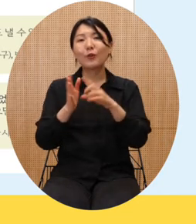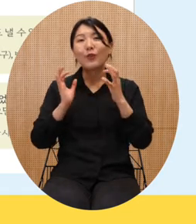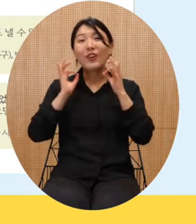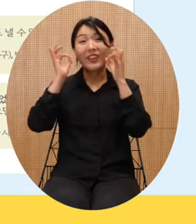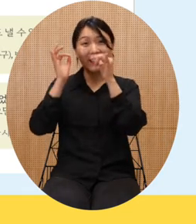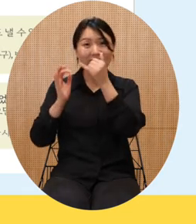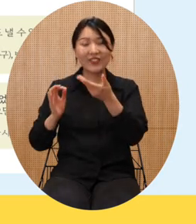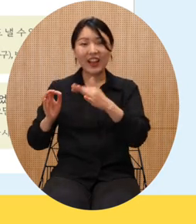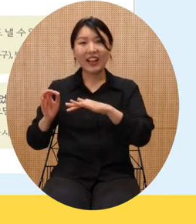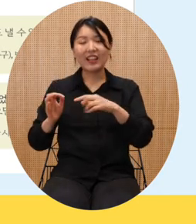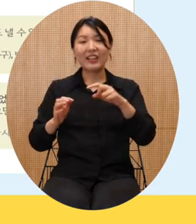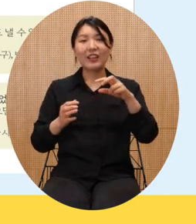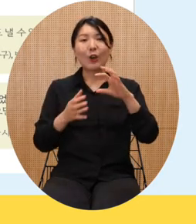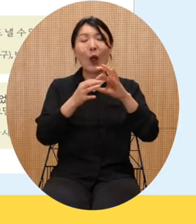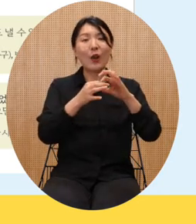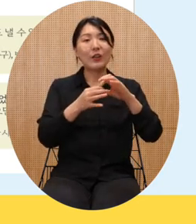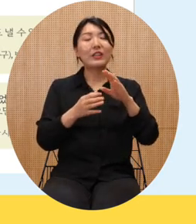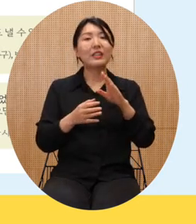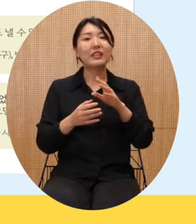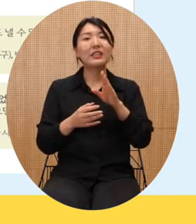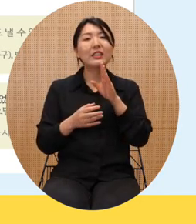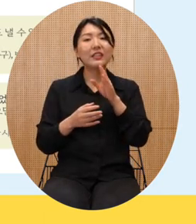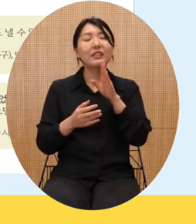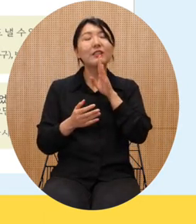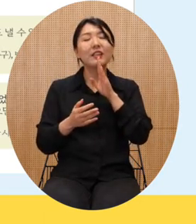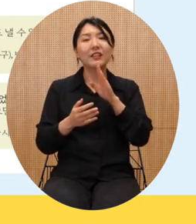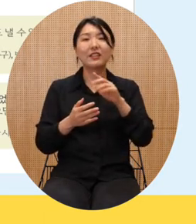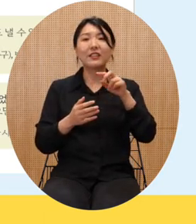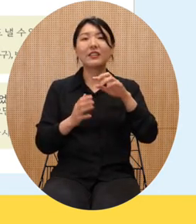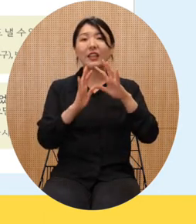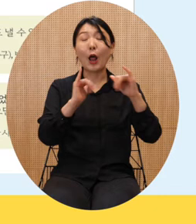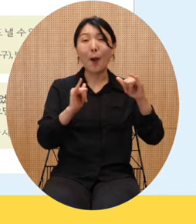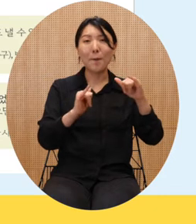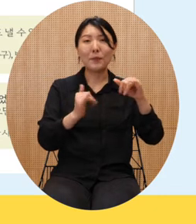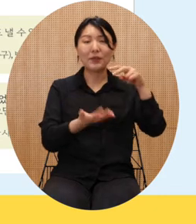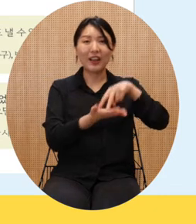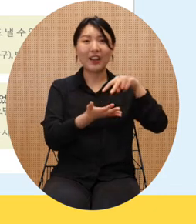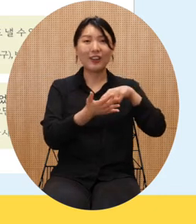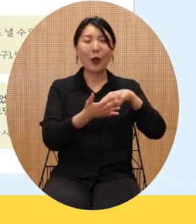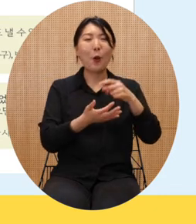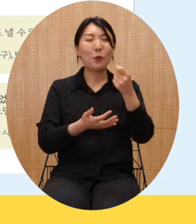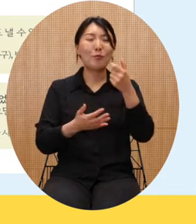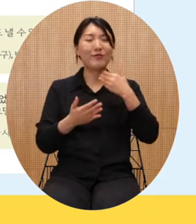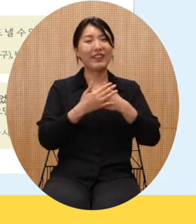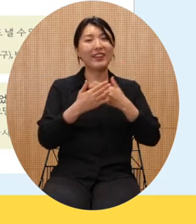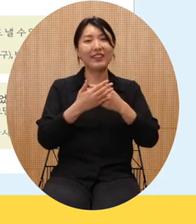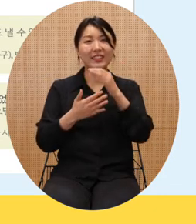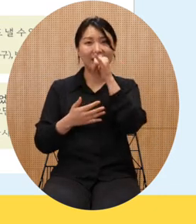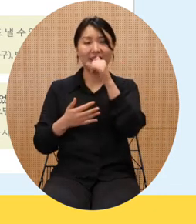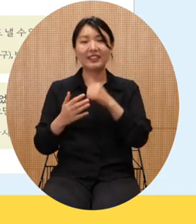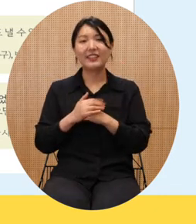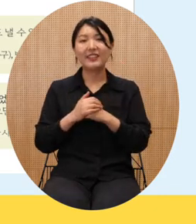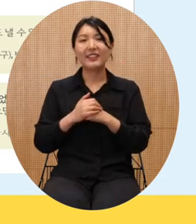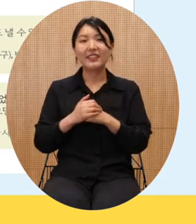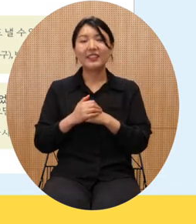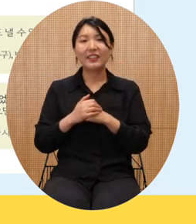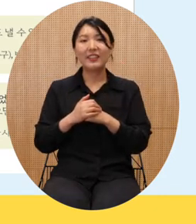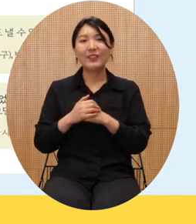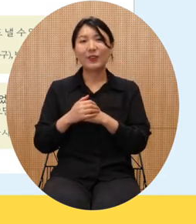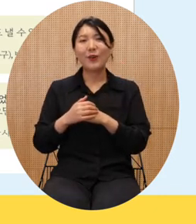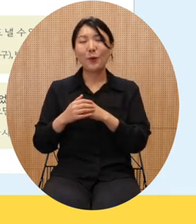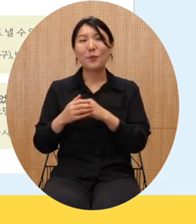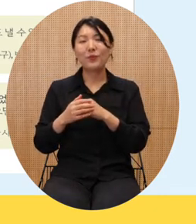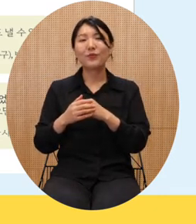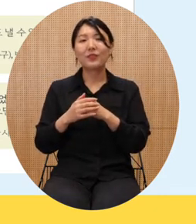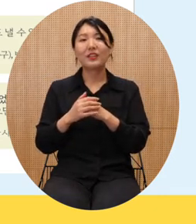이 모니터링을, 정책 모니터링을 하기 위해서 이렇게 노력을 하고 계시는 게 당사자분들에게는 이게 또 스트레스이기도 하구나. 이런 측면이 있다라는 점도